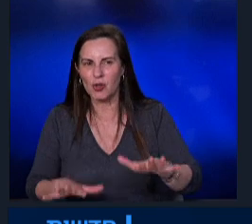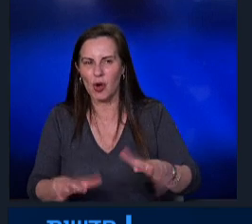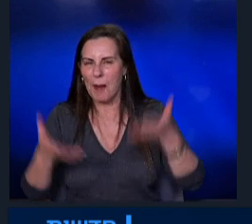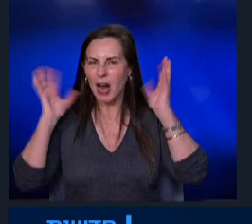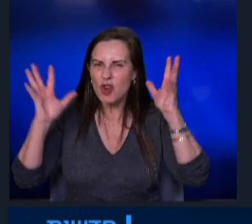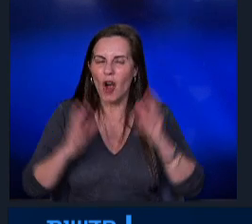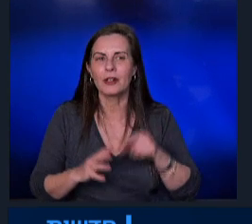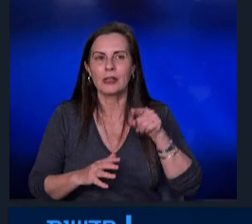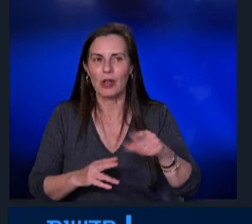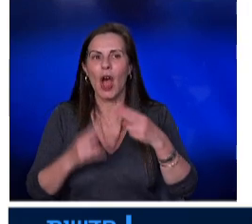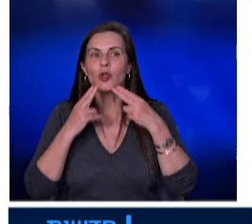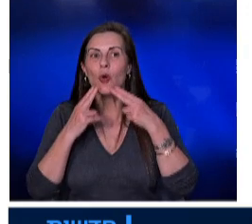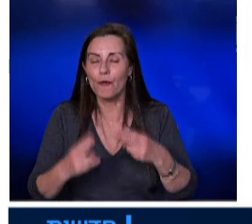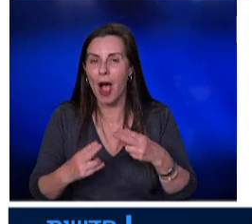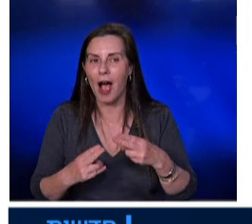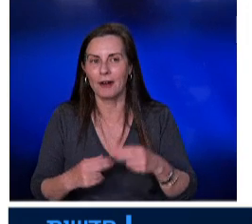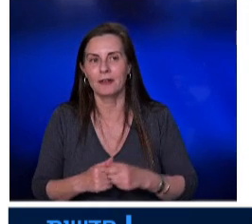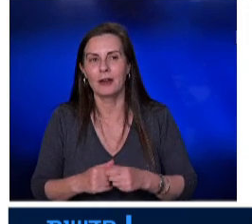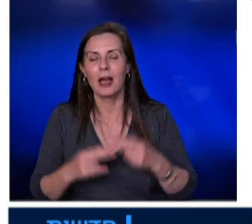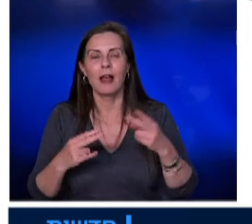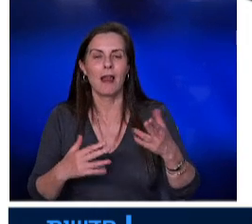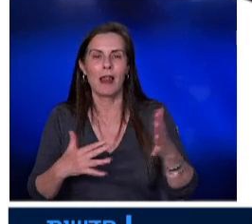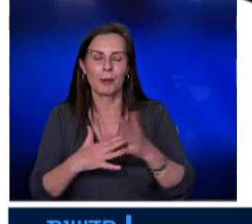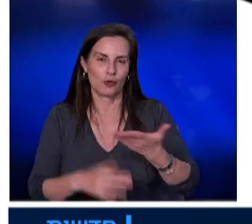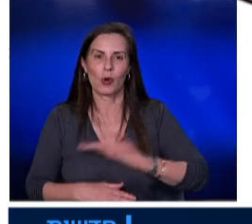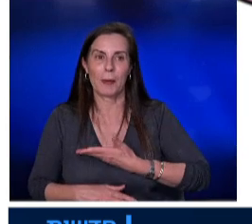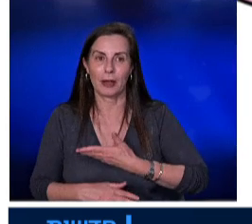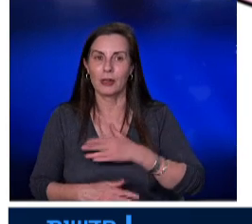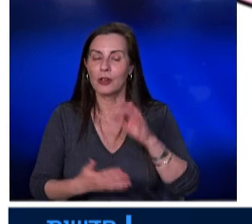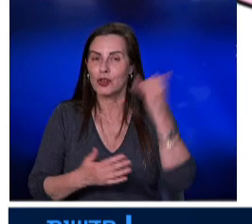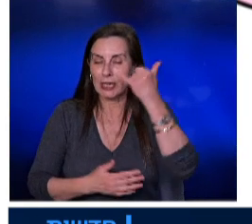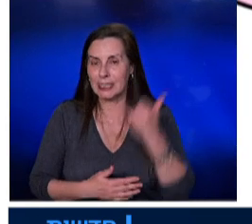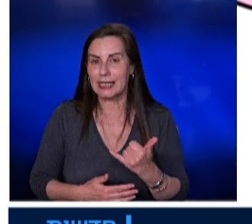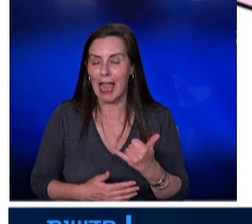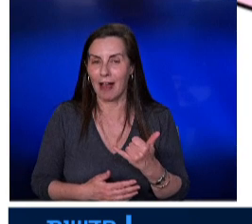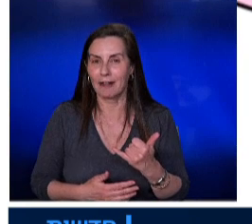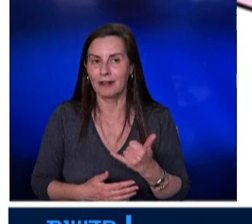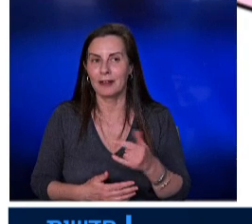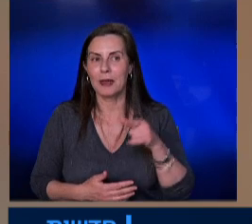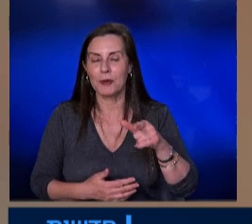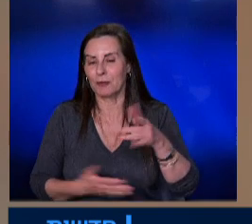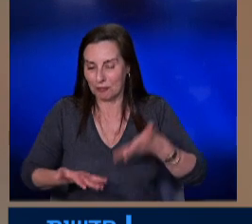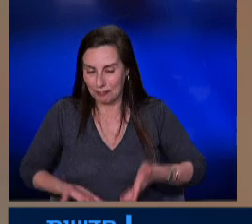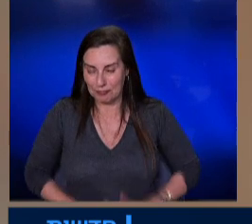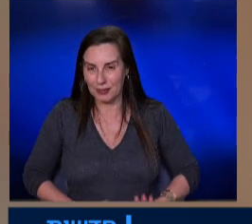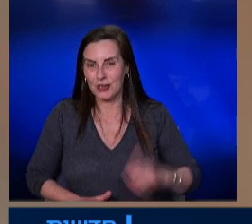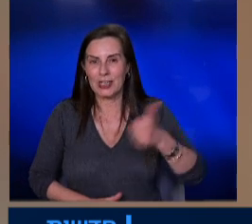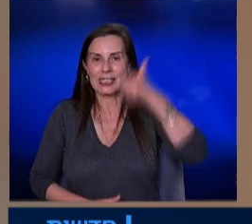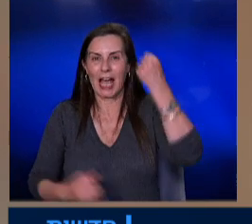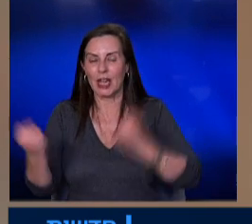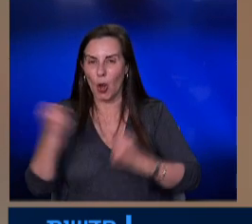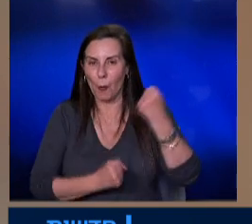ומרישות, זו הייתה תגובתו של בידרמן לביקורת שספג כשצייר קריקטורה לכבוד לידת בנם של מרב